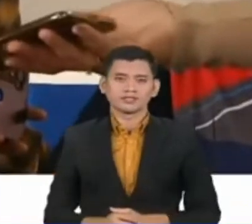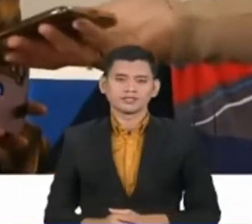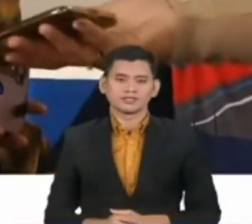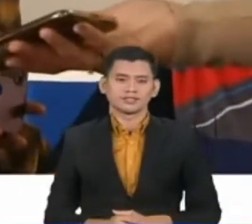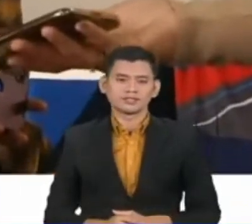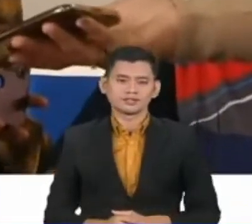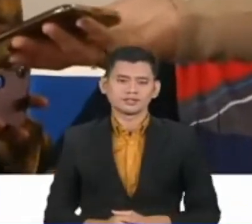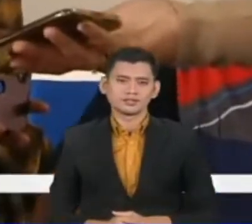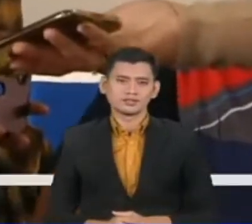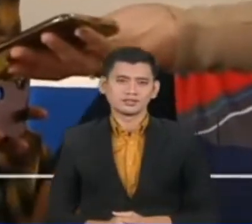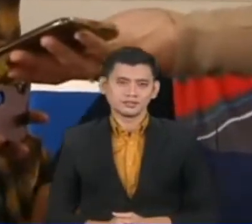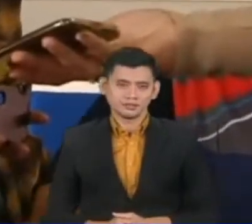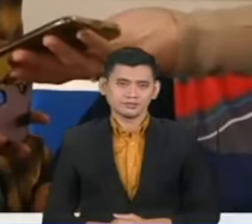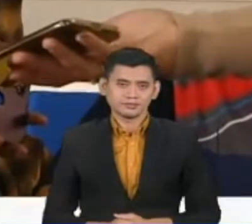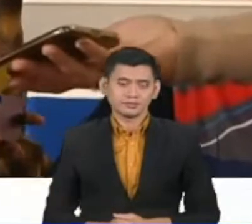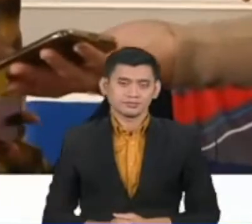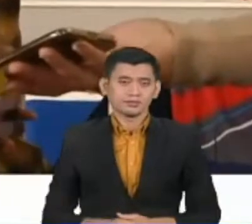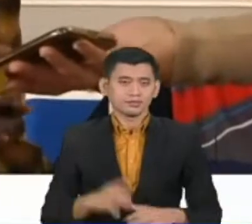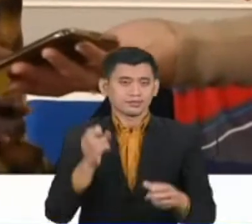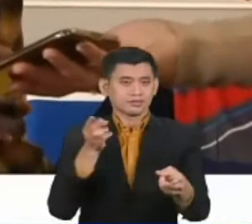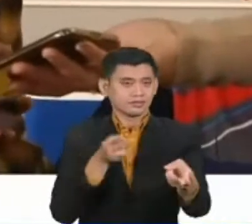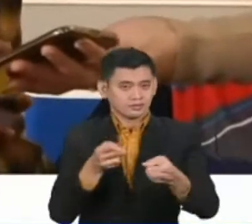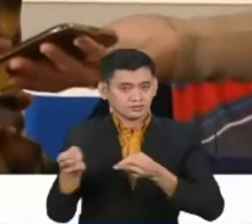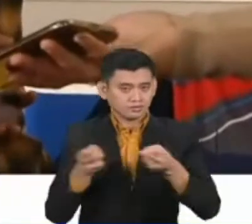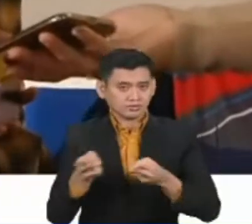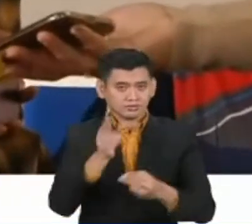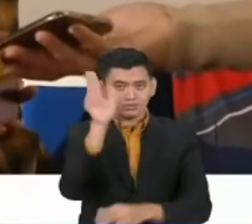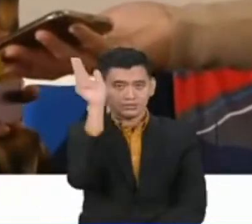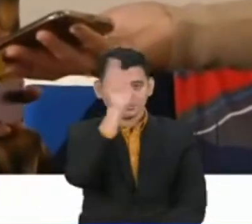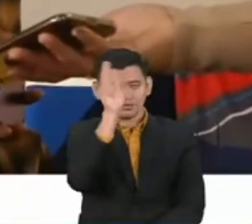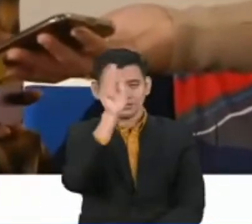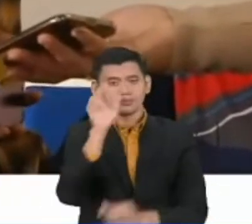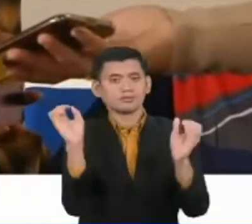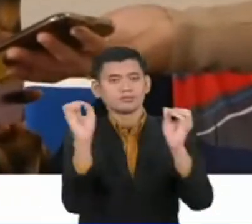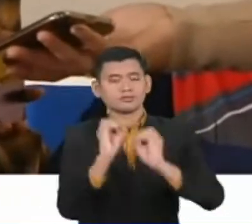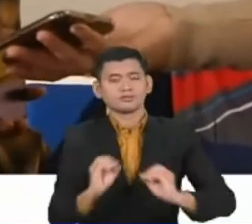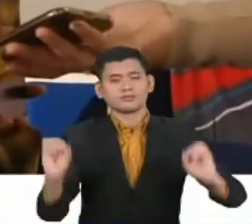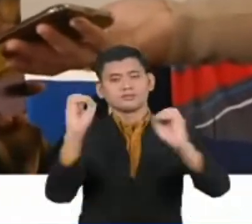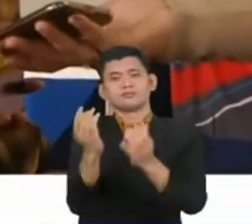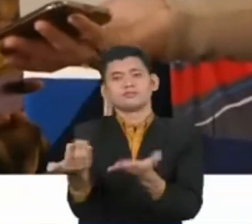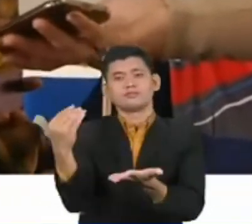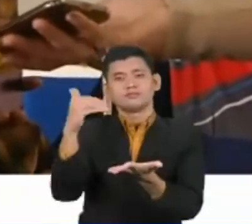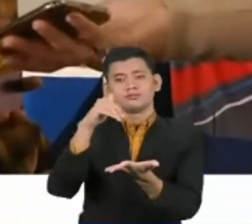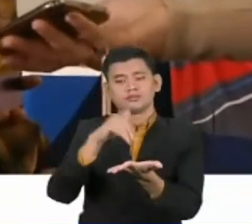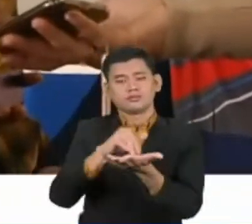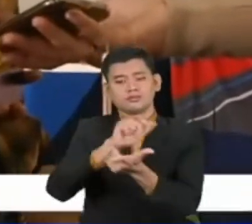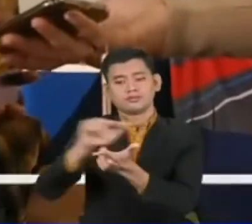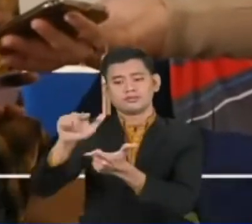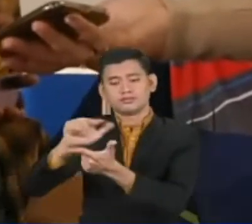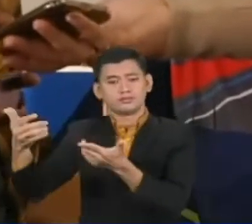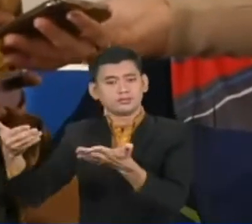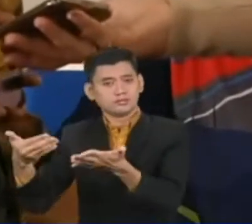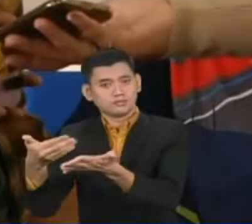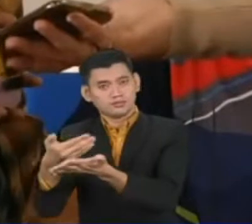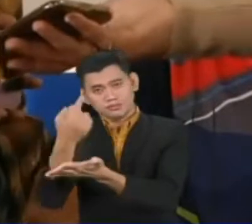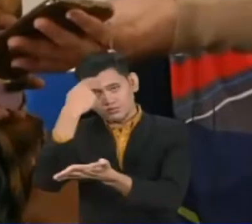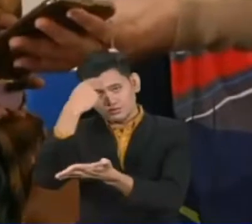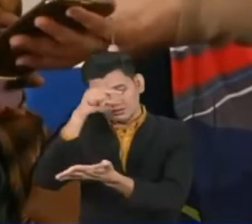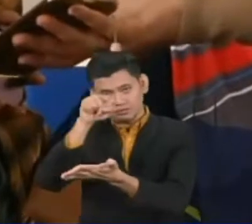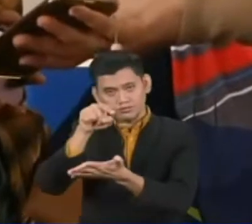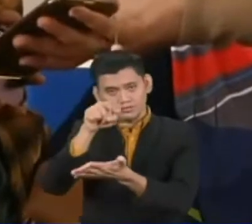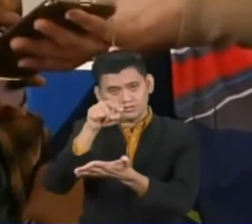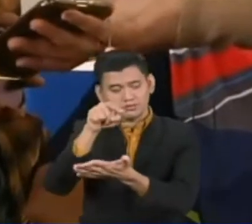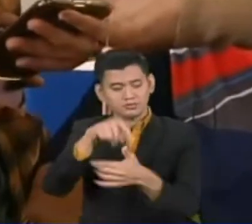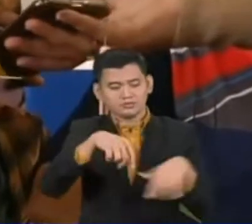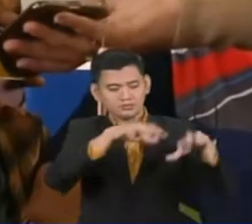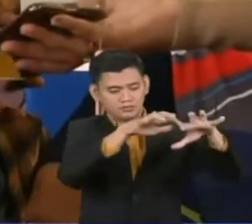Strict instruction daripada kerajaan supaya tidak ada lagi kelulusan-kelulusan baru untuk mineral dan